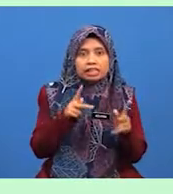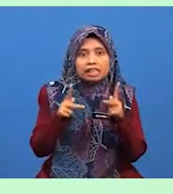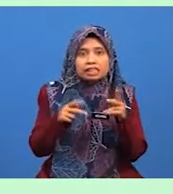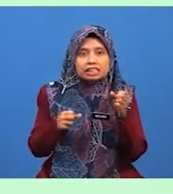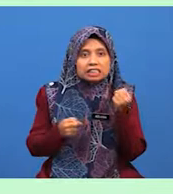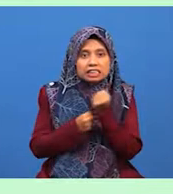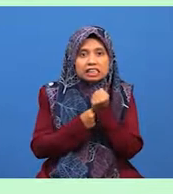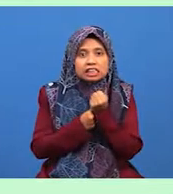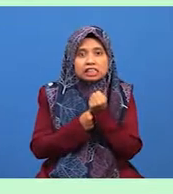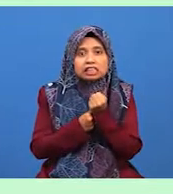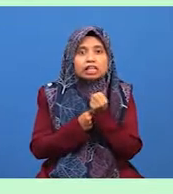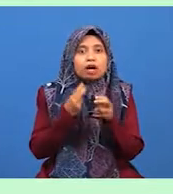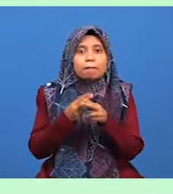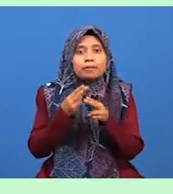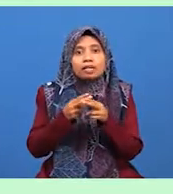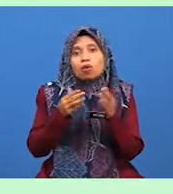nama oleh.